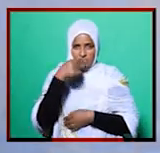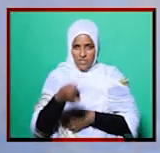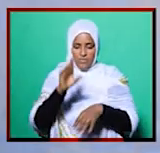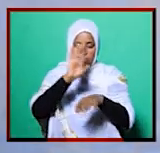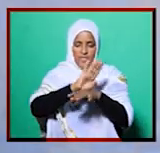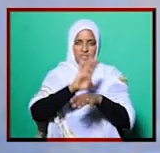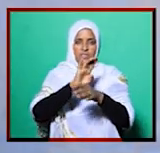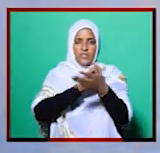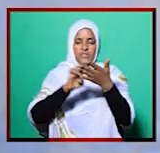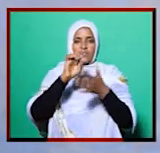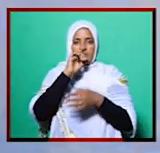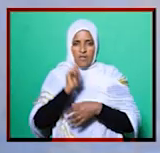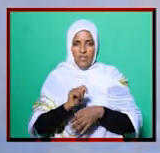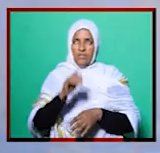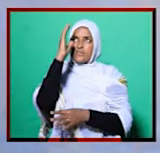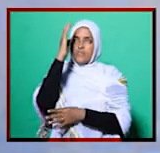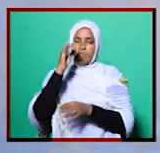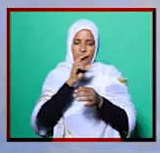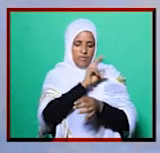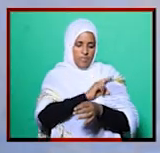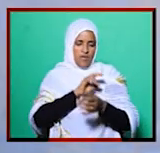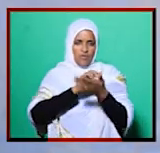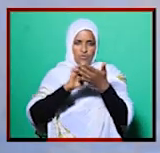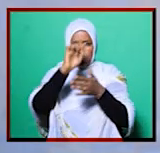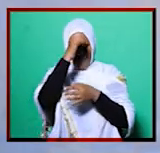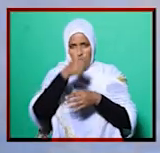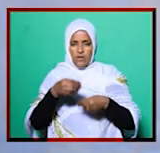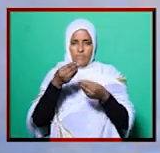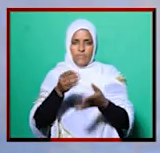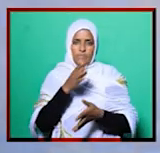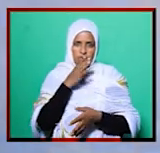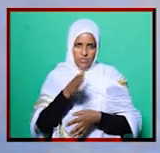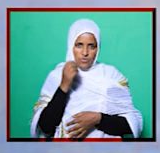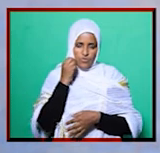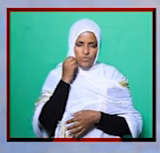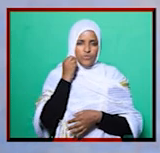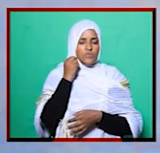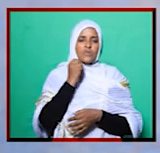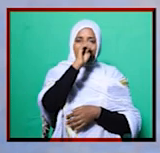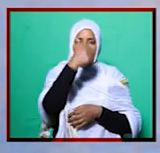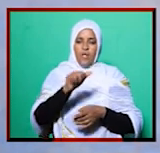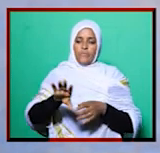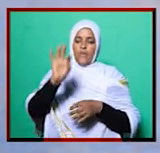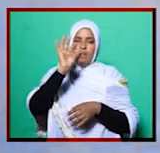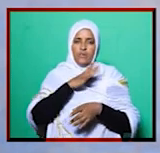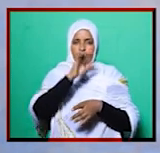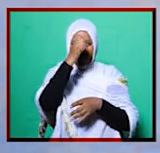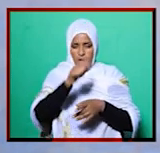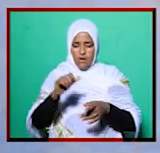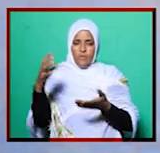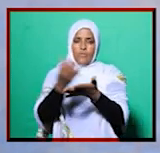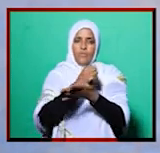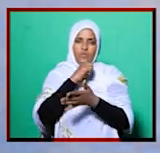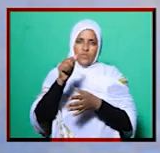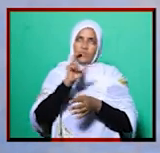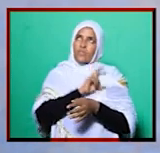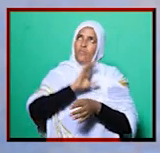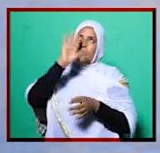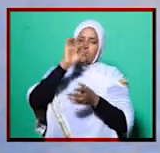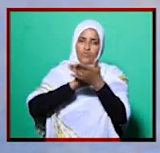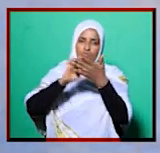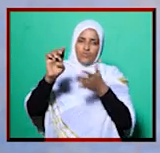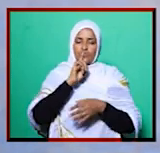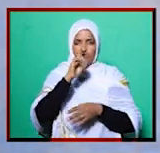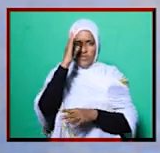ቅድስት ስንል ቤተ ክርስቲያን ቅድስት ናት። እግዚአብሔር የባህሪ ቅዱስ ነው። ማንም የማይሰጠው ከማንም ያላገኘው ማንም